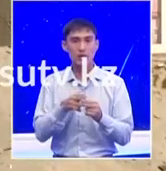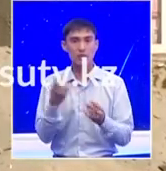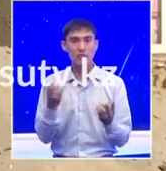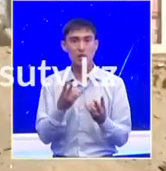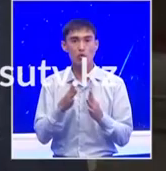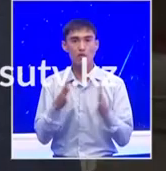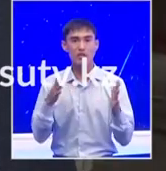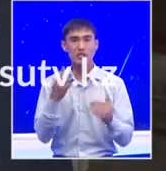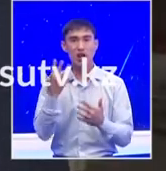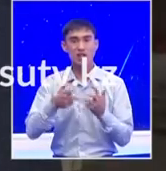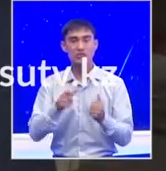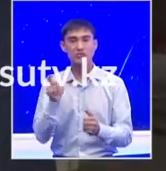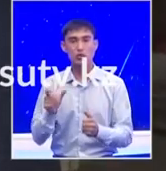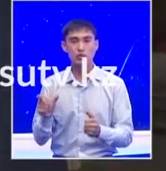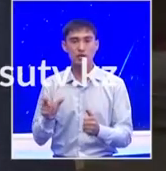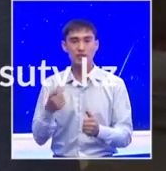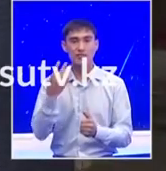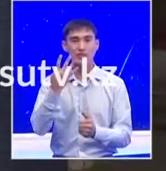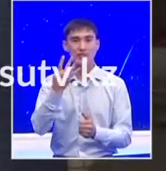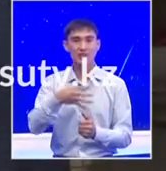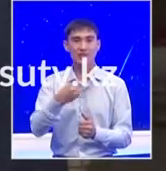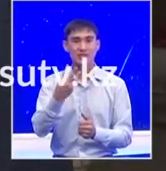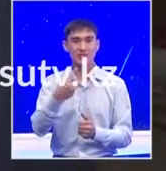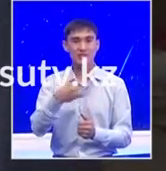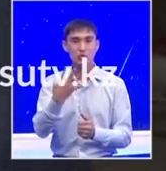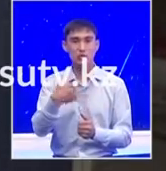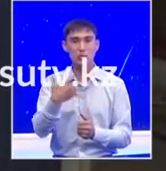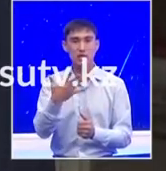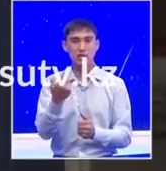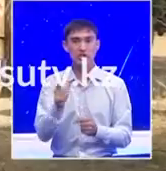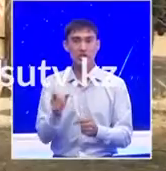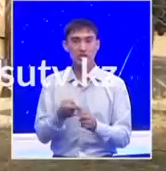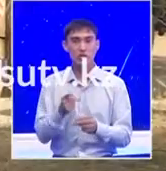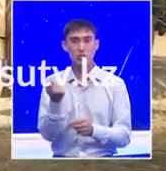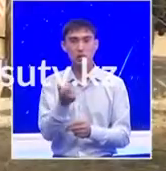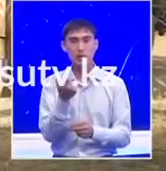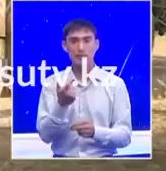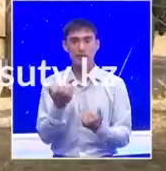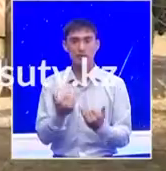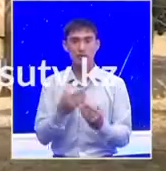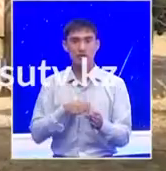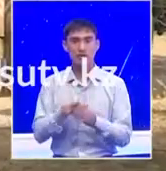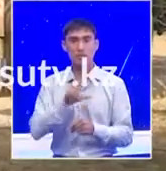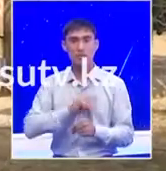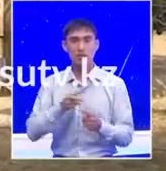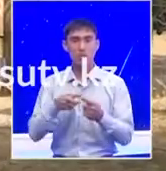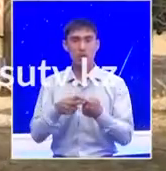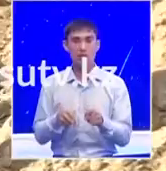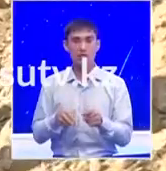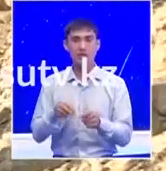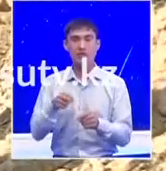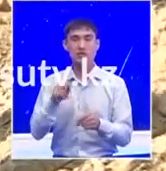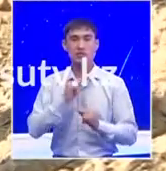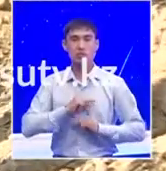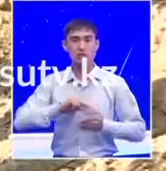необходимо увеличить количество людей. 35-45 человек – это очень мало. На сегодня не выполнена даже половина запланированной